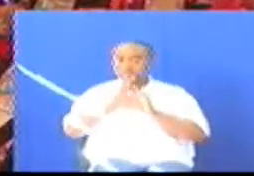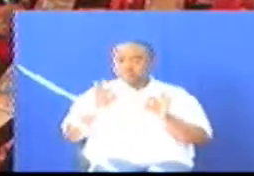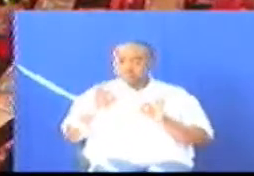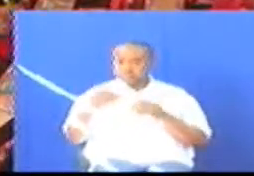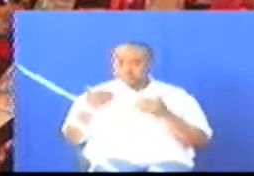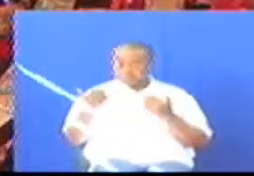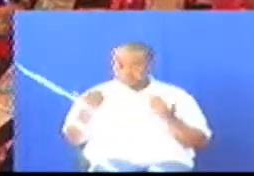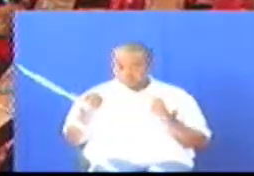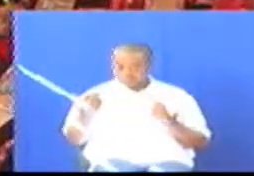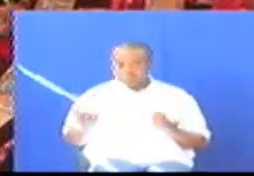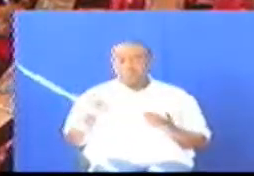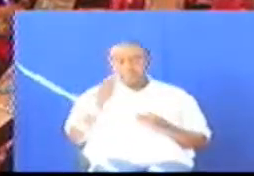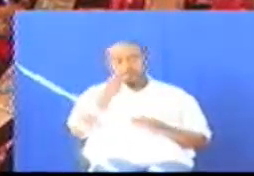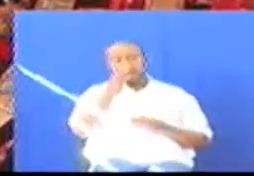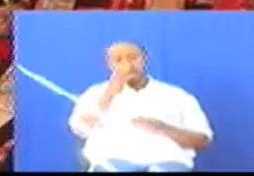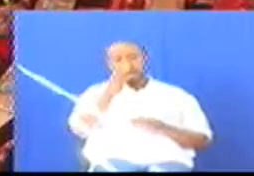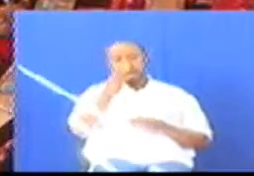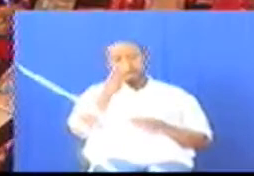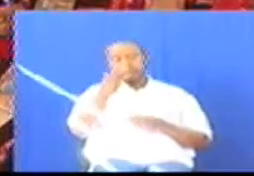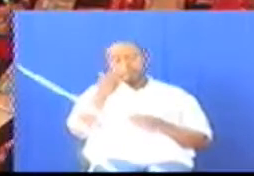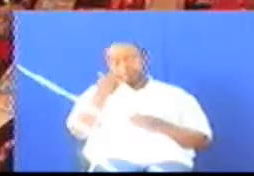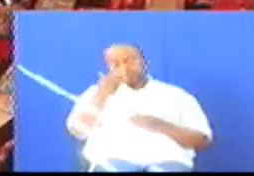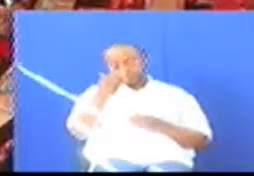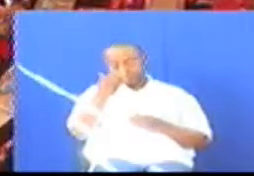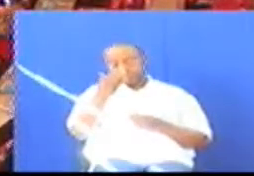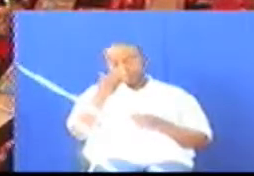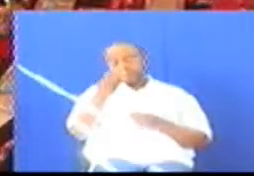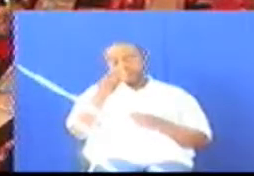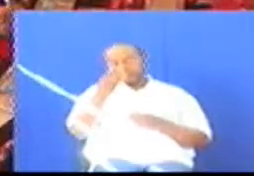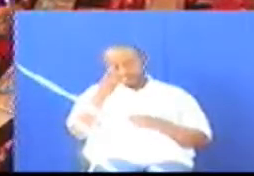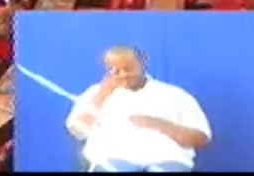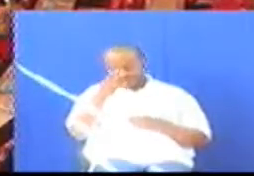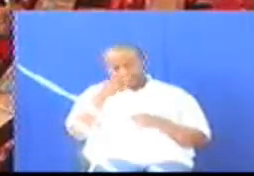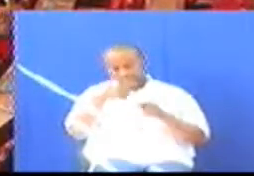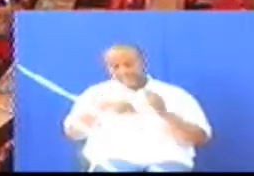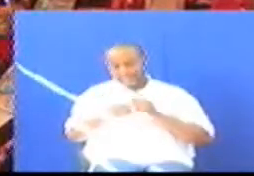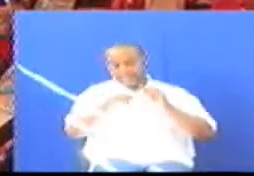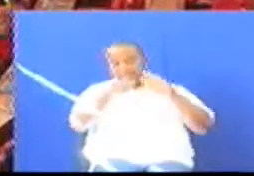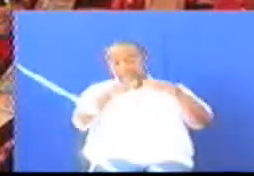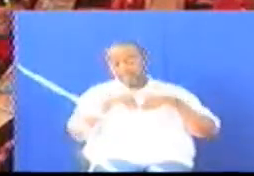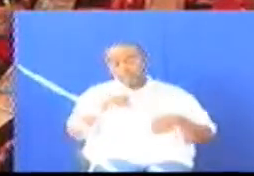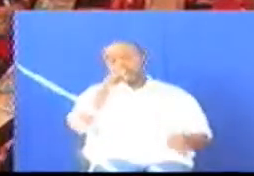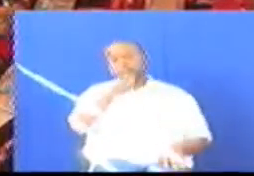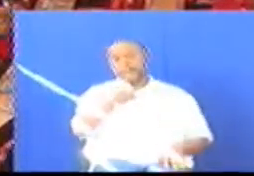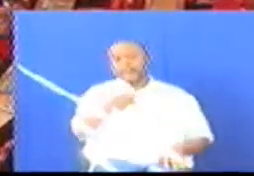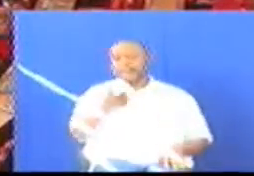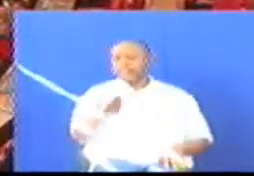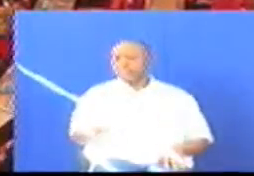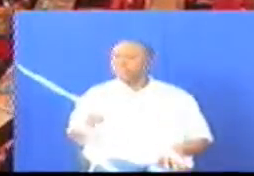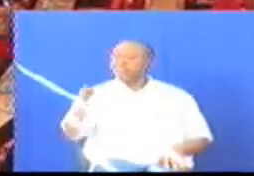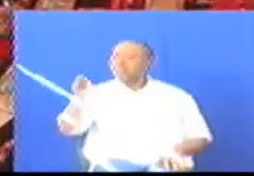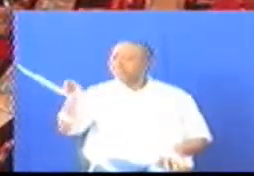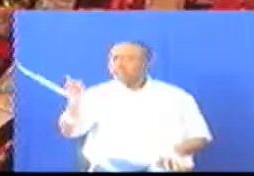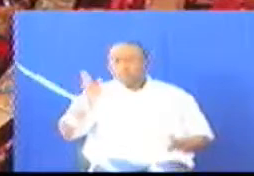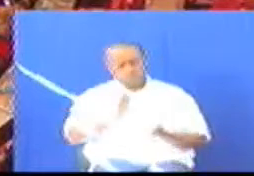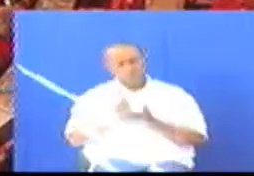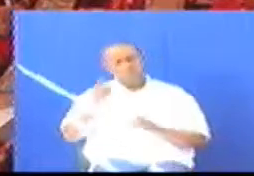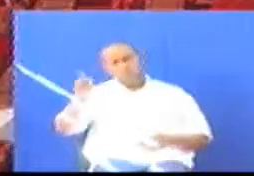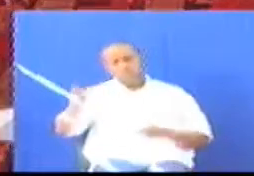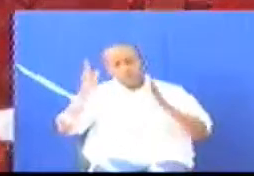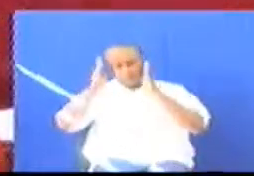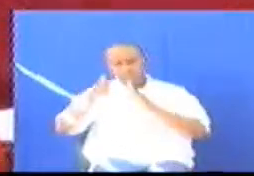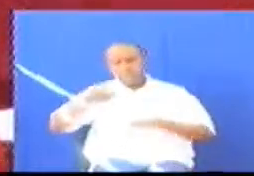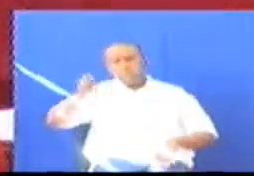katika muhimili hii ambayo umeitendea haki. Umekuwa na maono makubwa